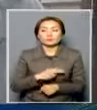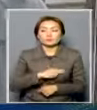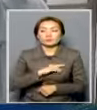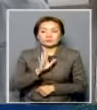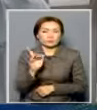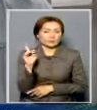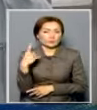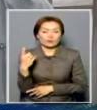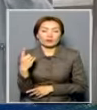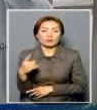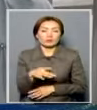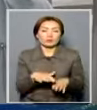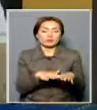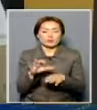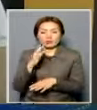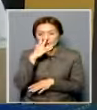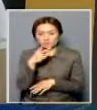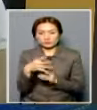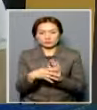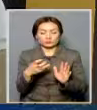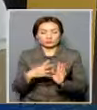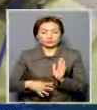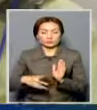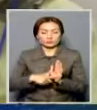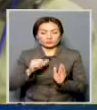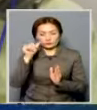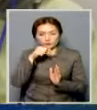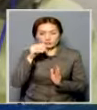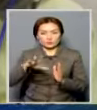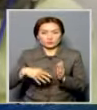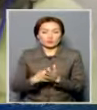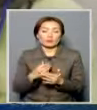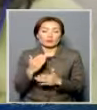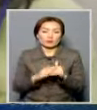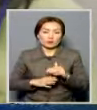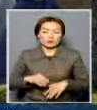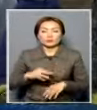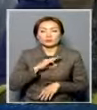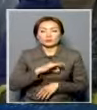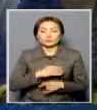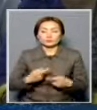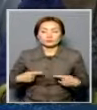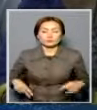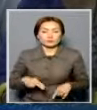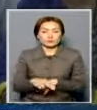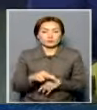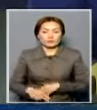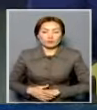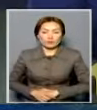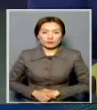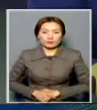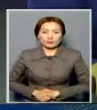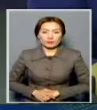лучшим среди стран снг с 1997 года своей программе они используют метод равноправия